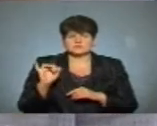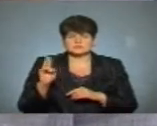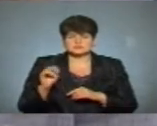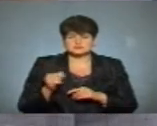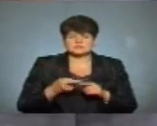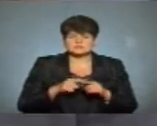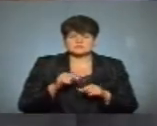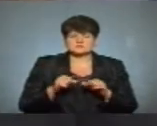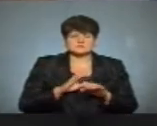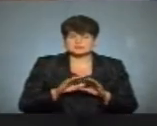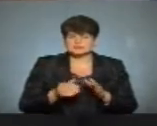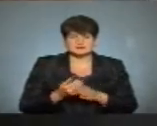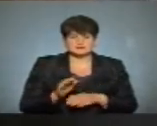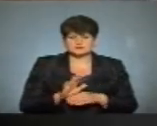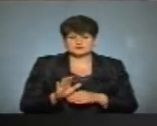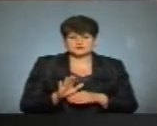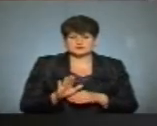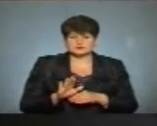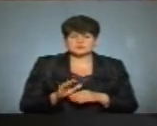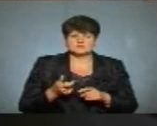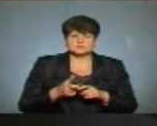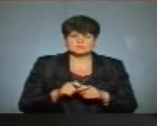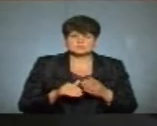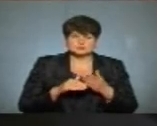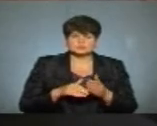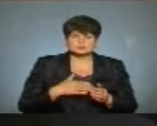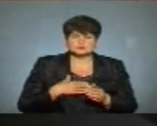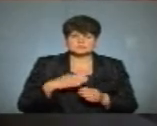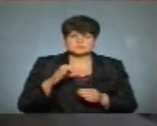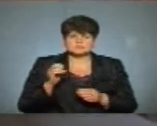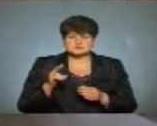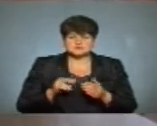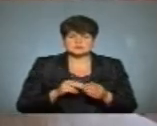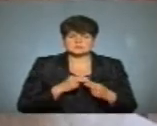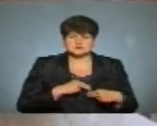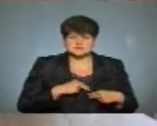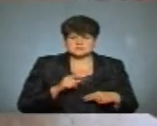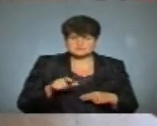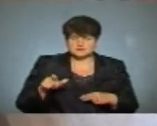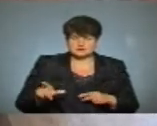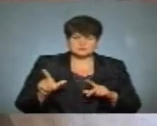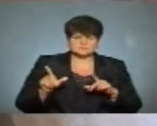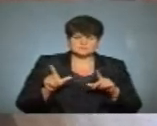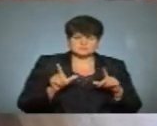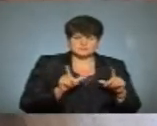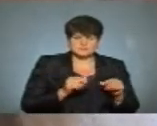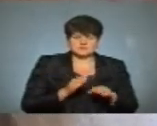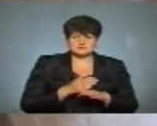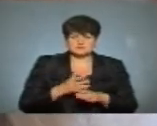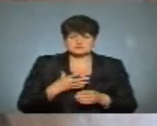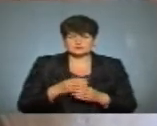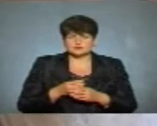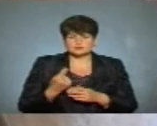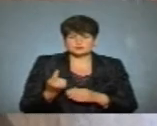не новенькі, але все ж дуже допоможе нашим соціальним робітникам здолати відстань між своїми